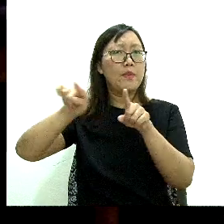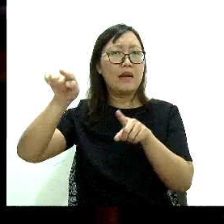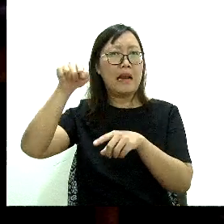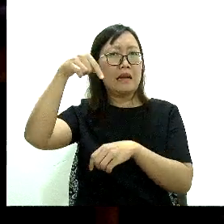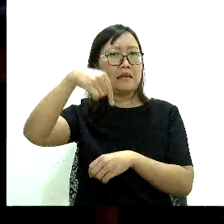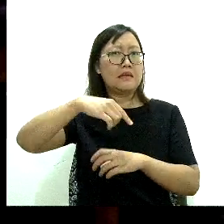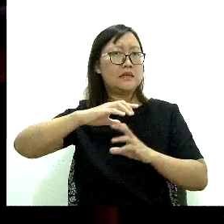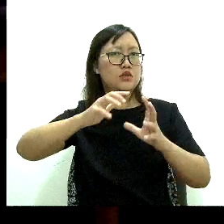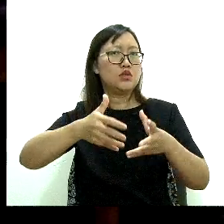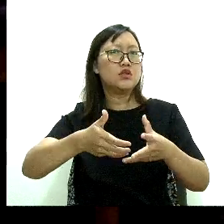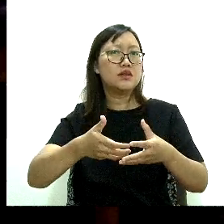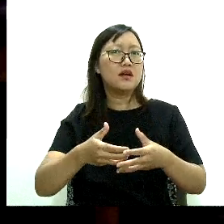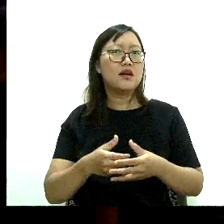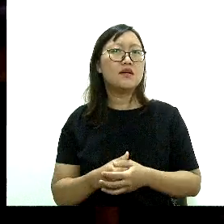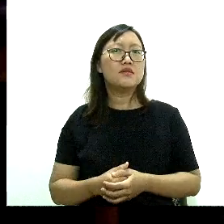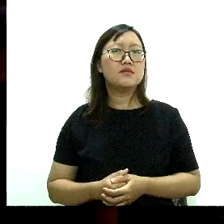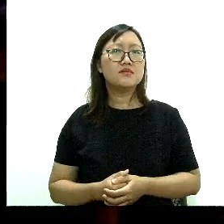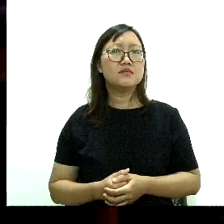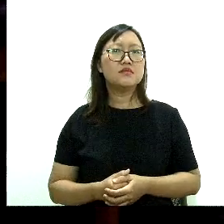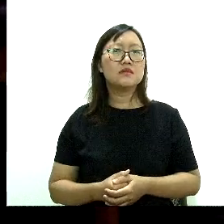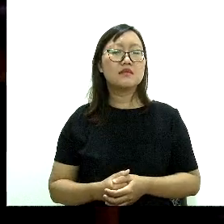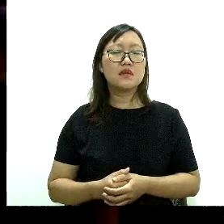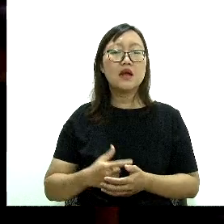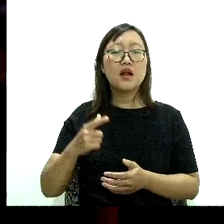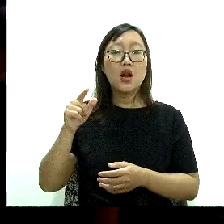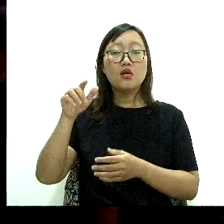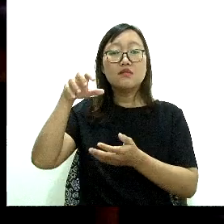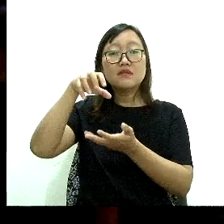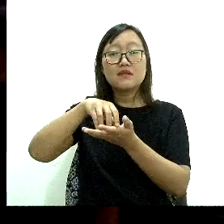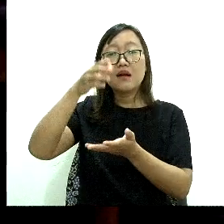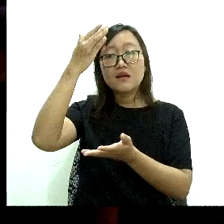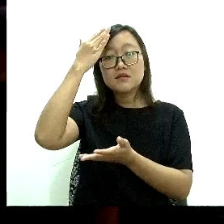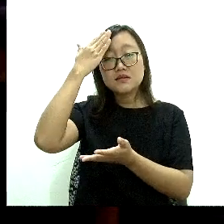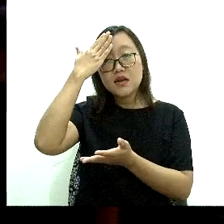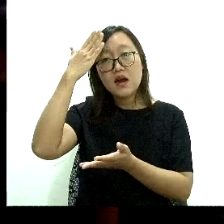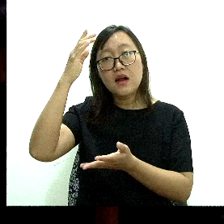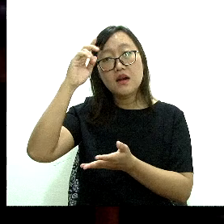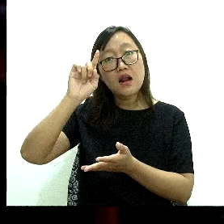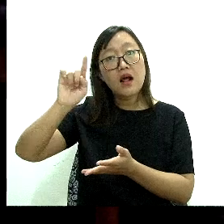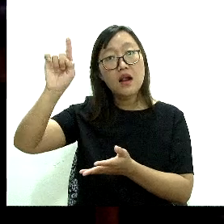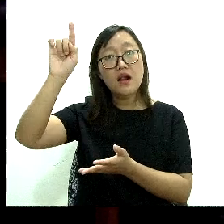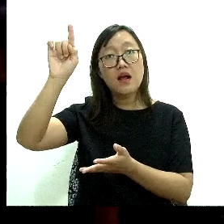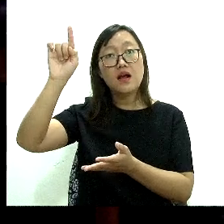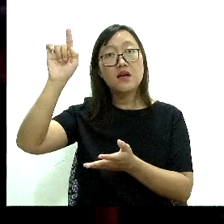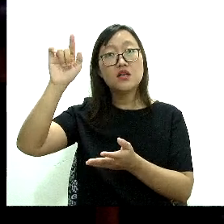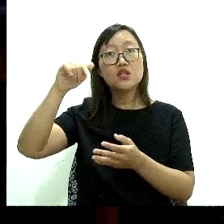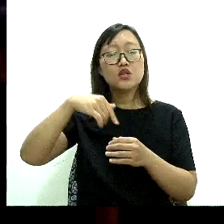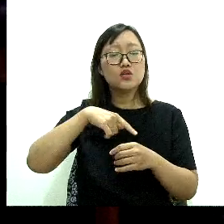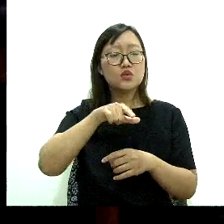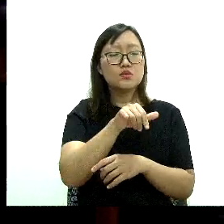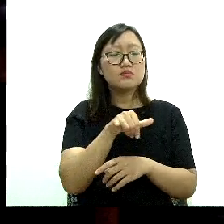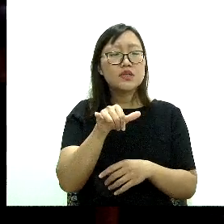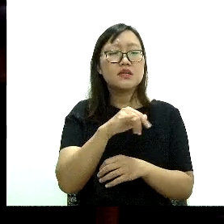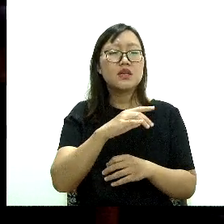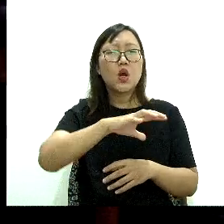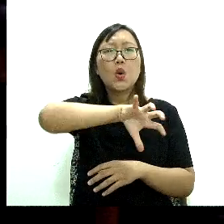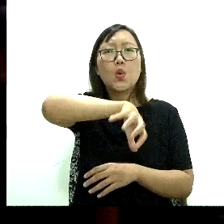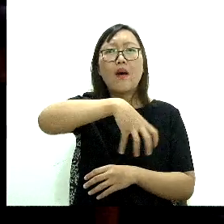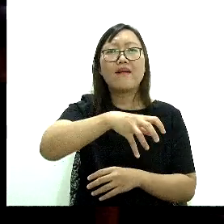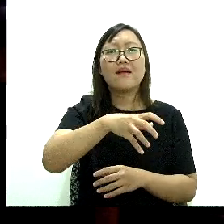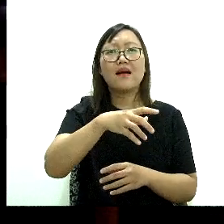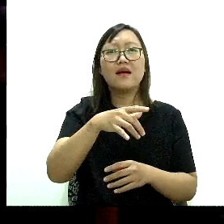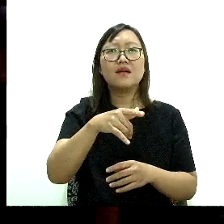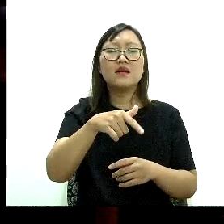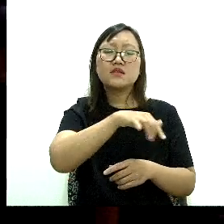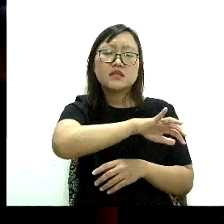sebuah keluarga, komunitas yang dilandasi oleh cinta dan belas kasih. Bukan sebuah perusahaan bisnis yang dilandasi oleh